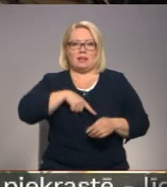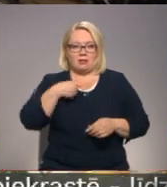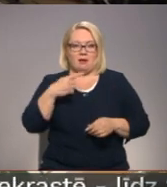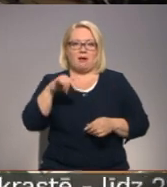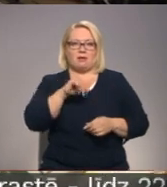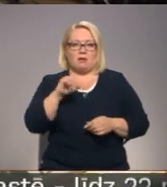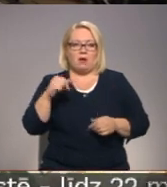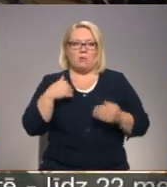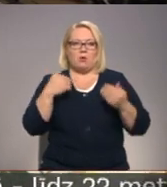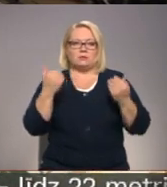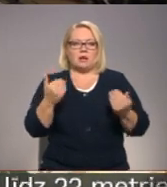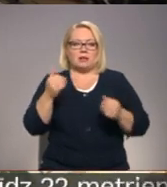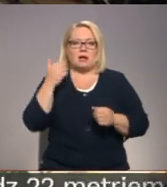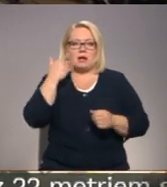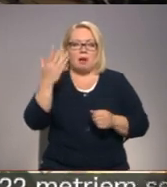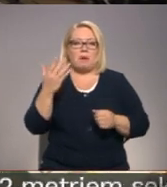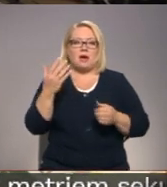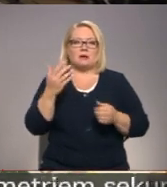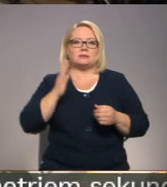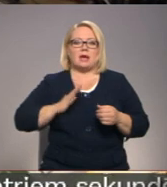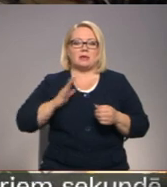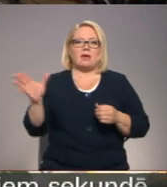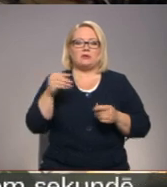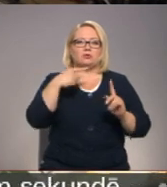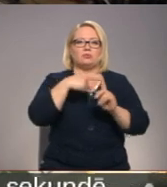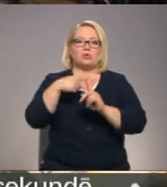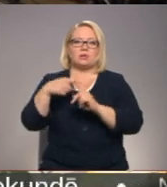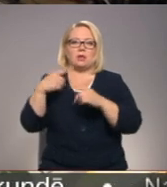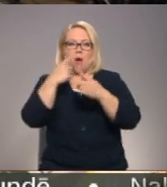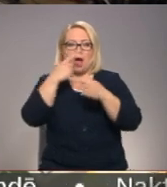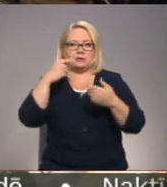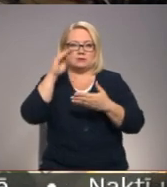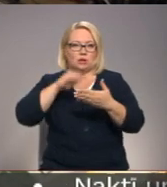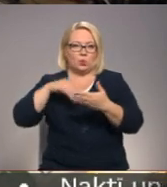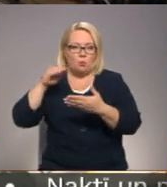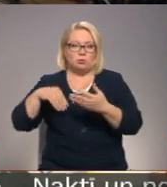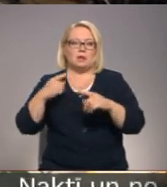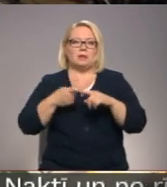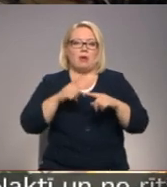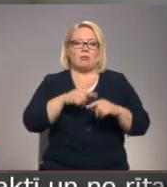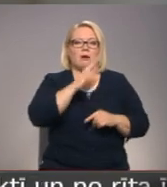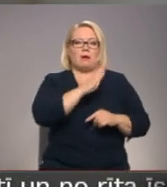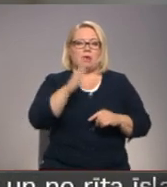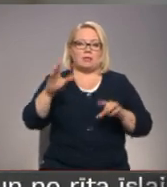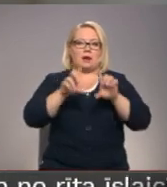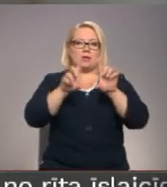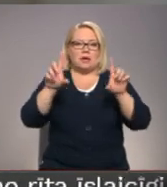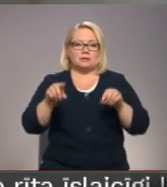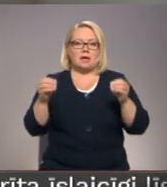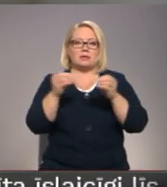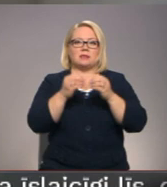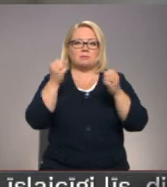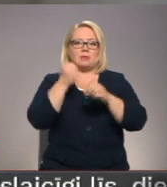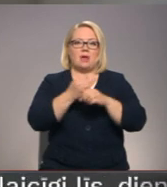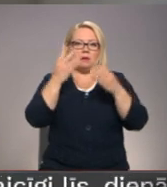kā, kamēr sagaidījām visus atzinumus pozitīvus, un tā kā katrai institūcijai ir vismaz 10